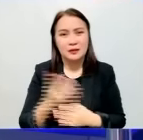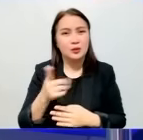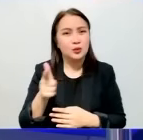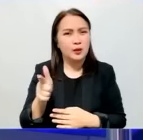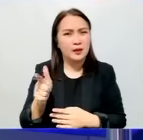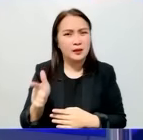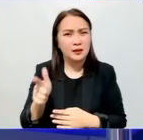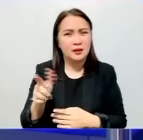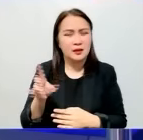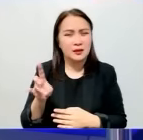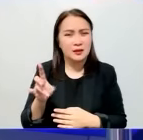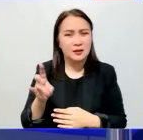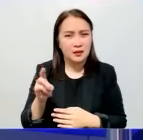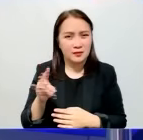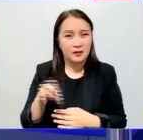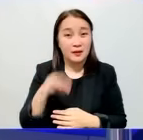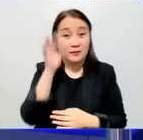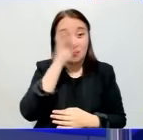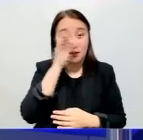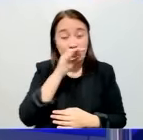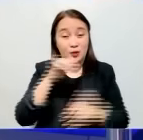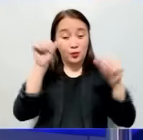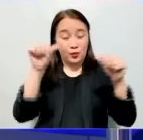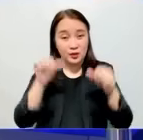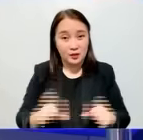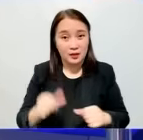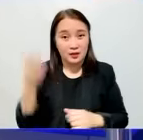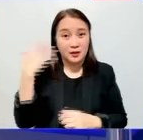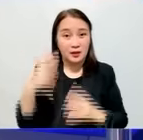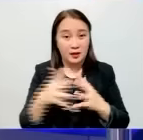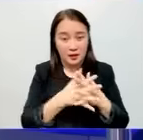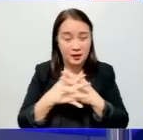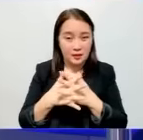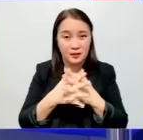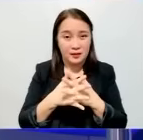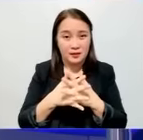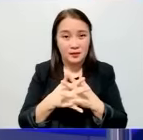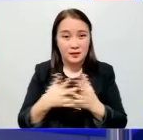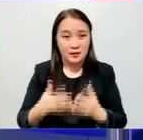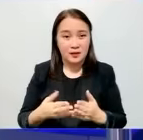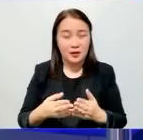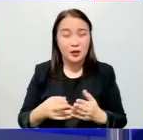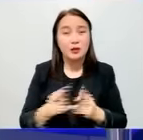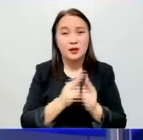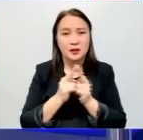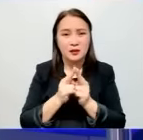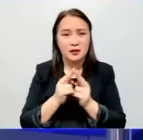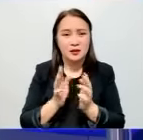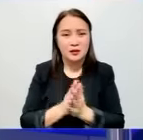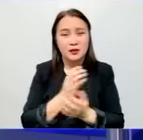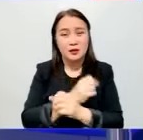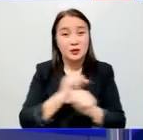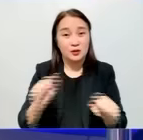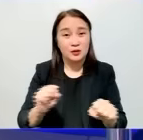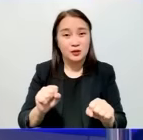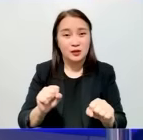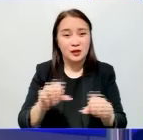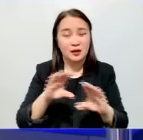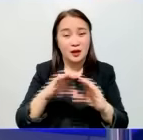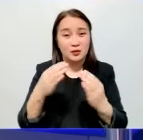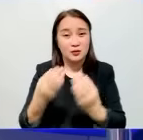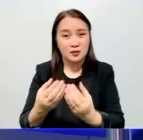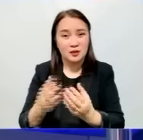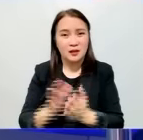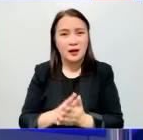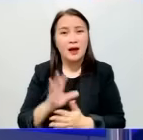Ang Pinoy na wanted din sa Amerika at maging ng United Nations Security Council na likom ng papalo sa higit 6 milyong